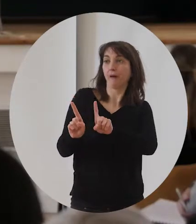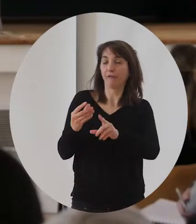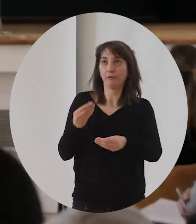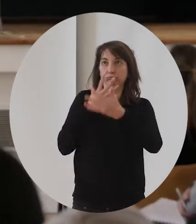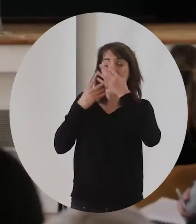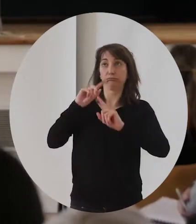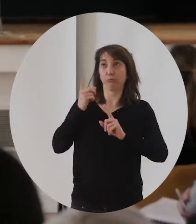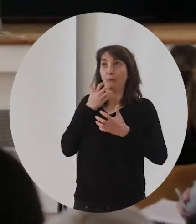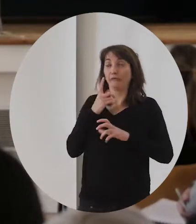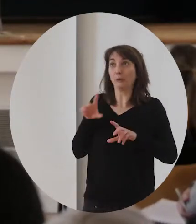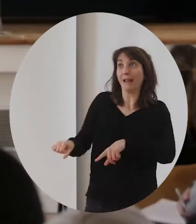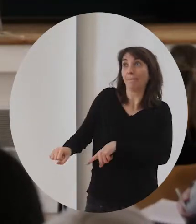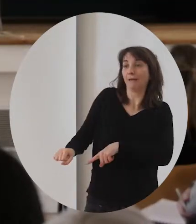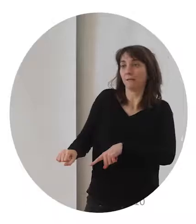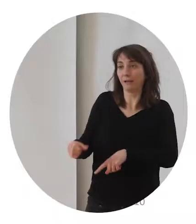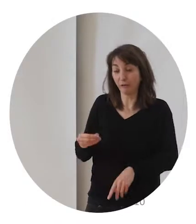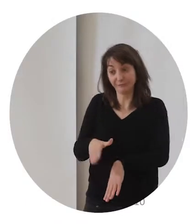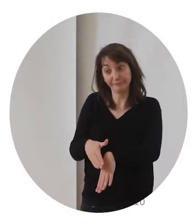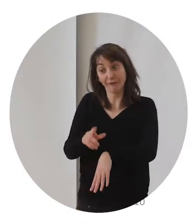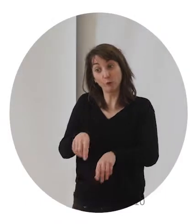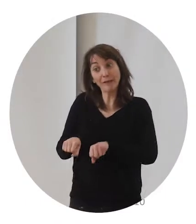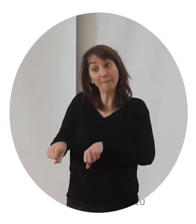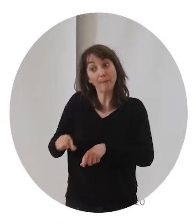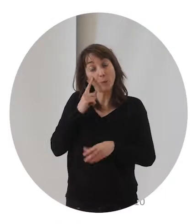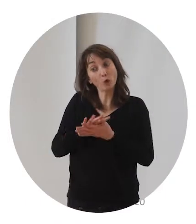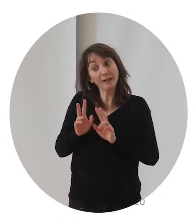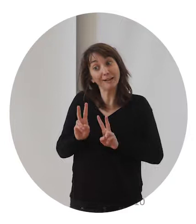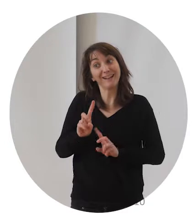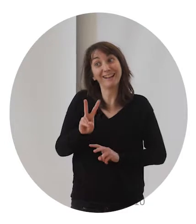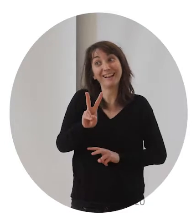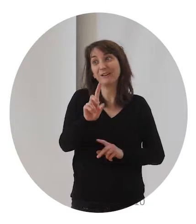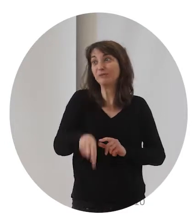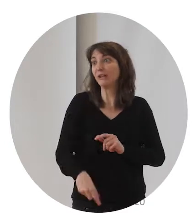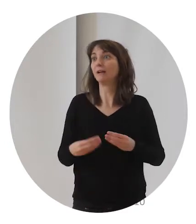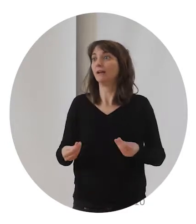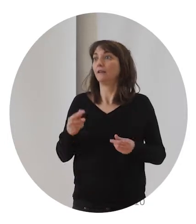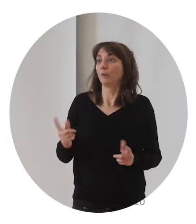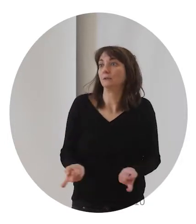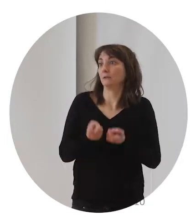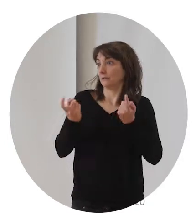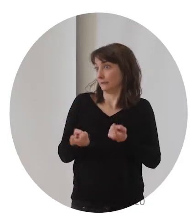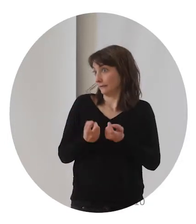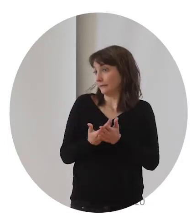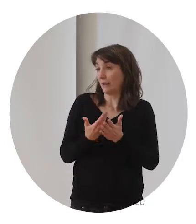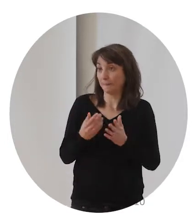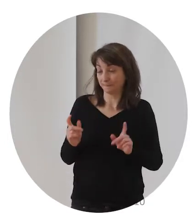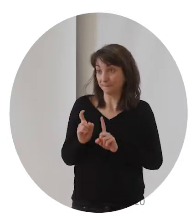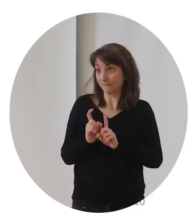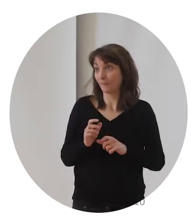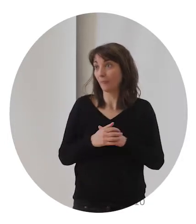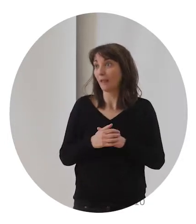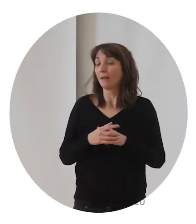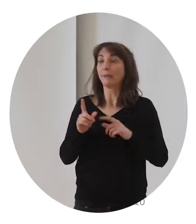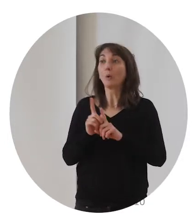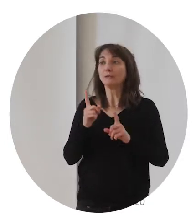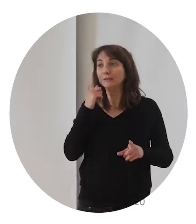jeux d'accordage. Et puis on voit sur la photo là, de l'enfant qui est en train de faire un jeu de pêche à la ligne, quand on est dans cette